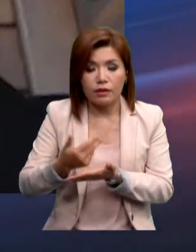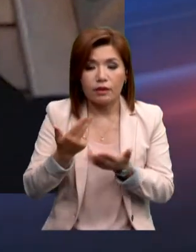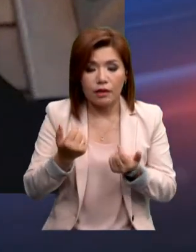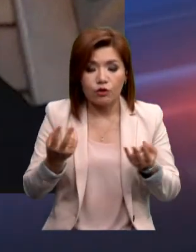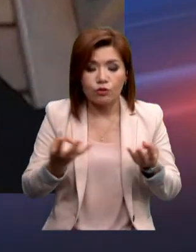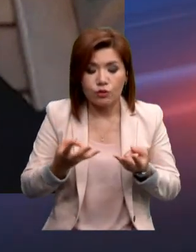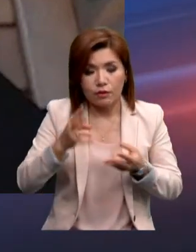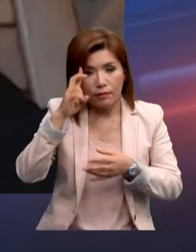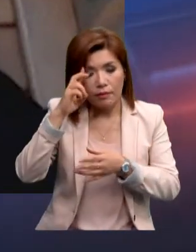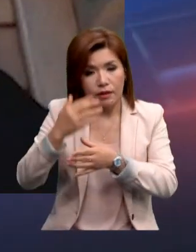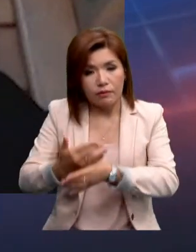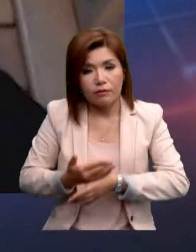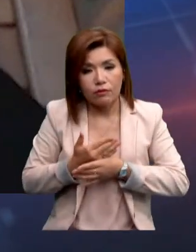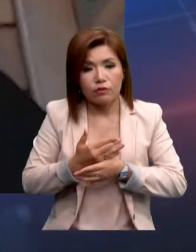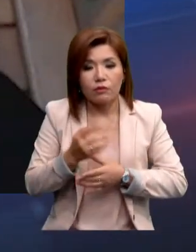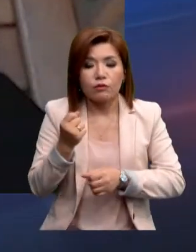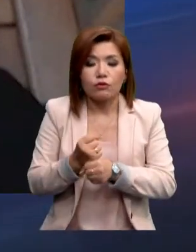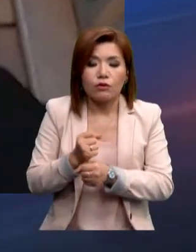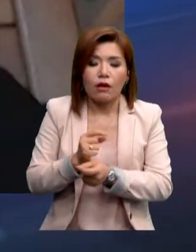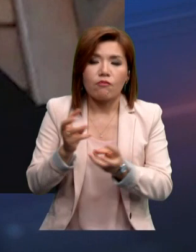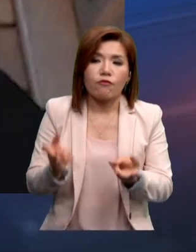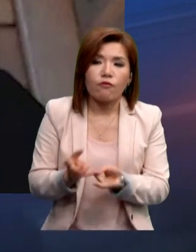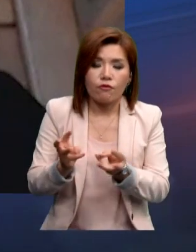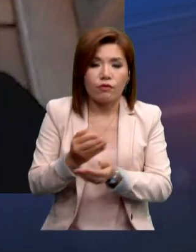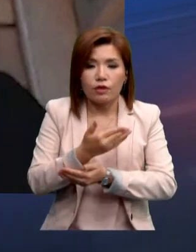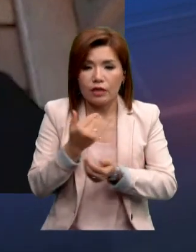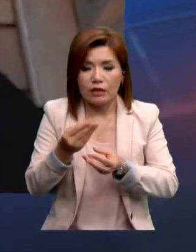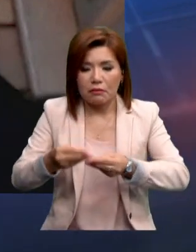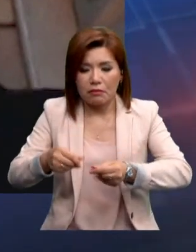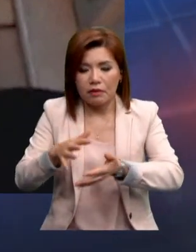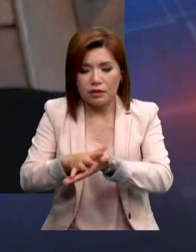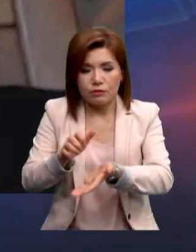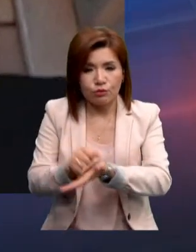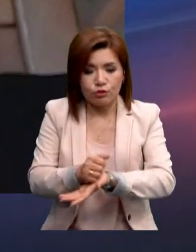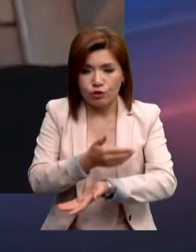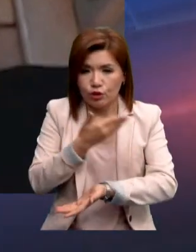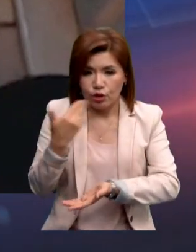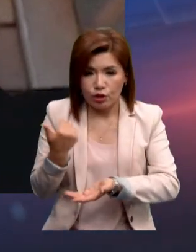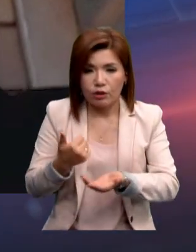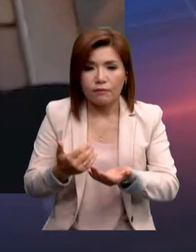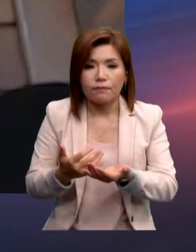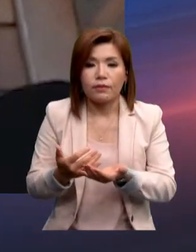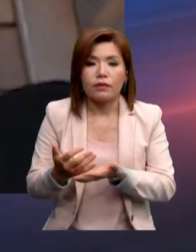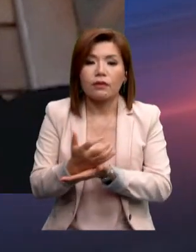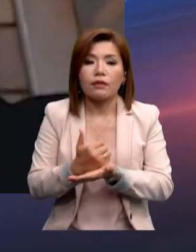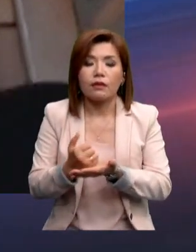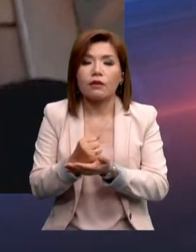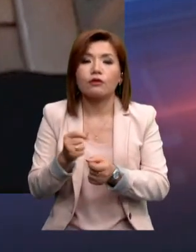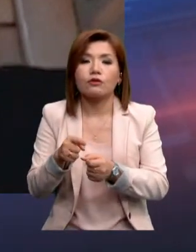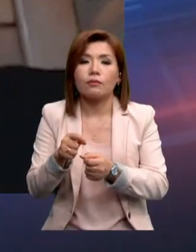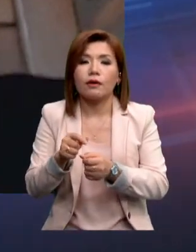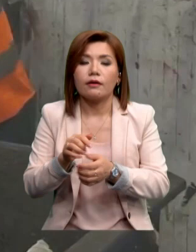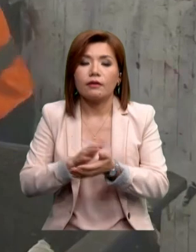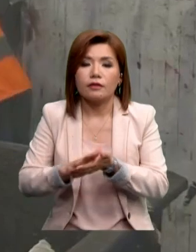надо субсидии помогать, потому что я не делаю ни возгорания, ни гниения, понимаете, этого мусора, чтобы не собирался